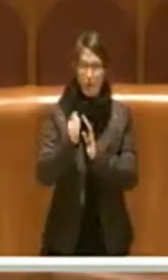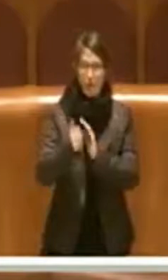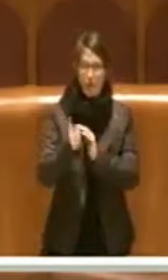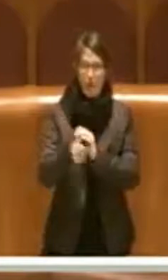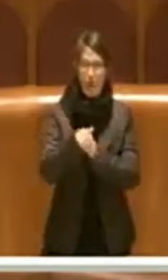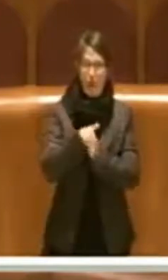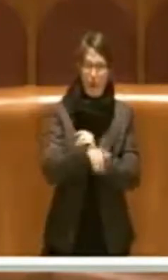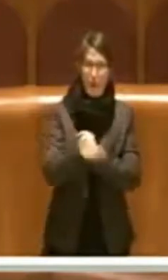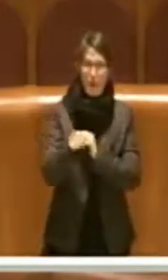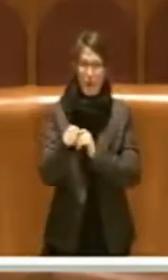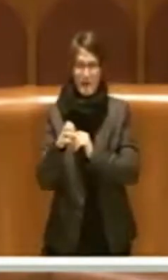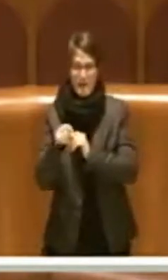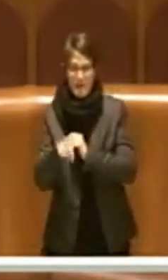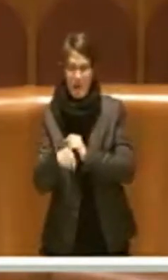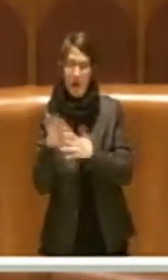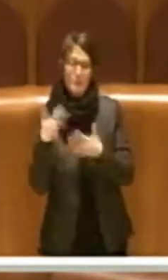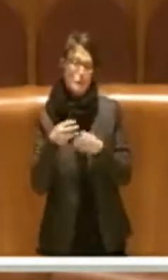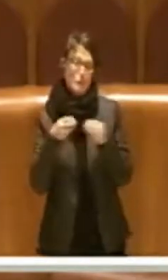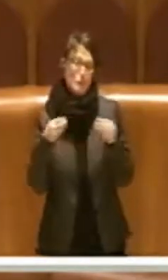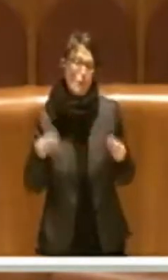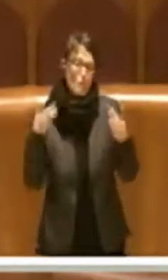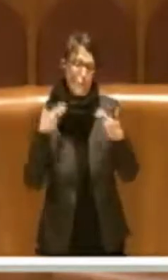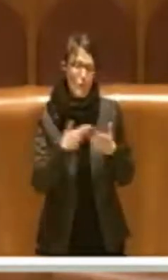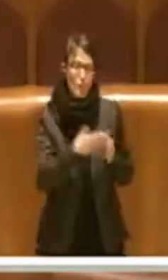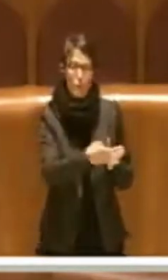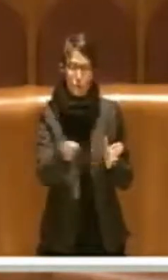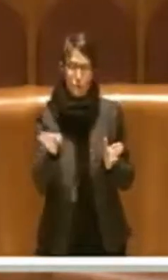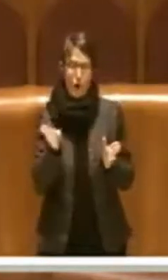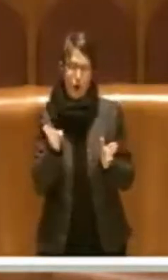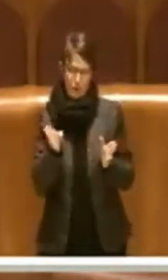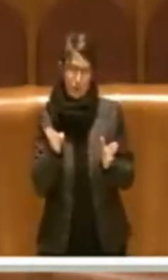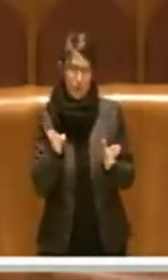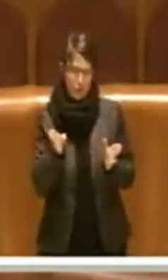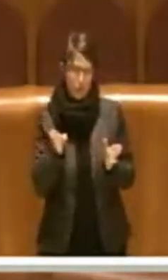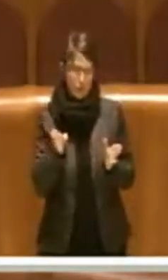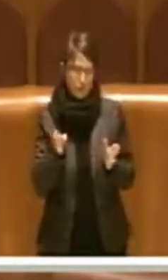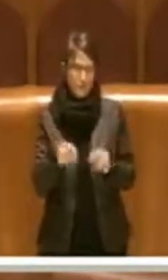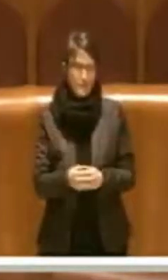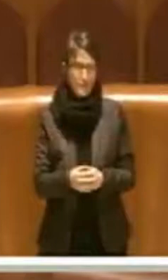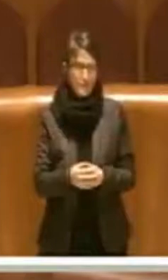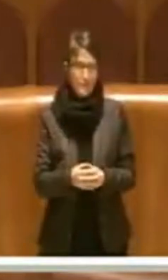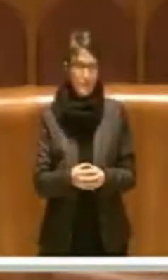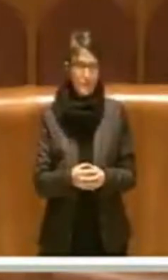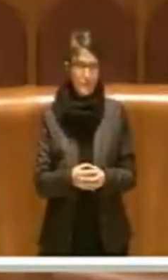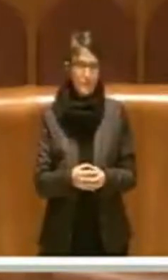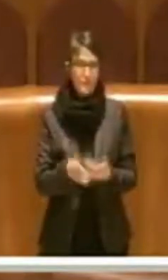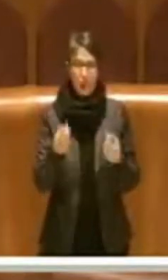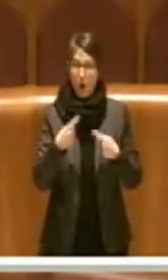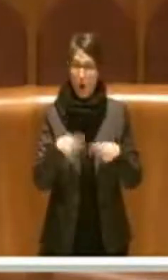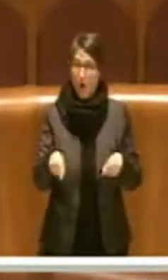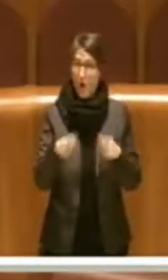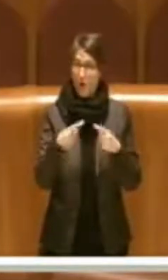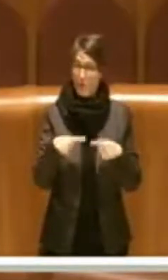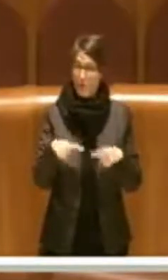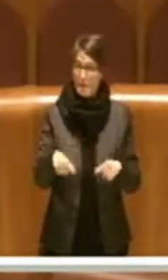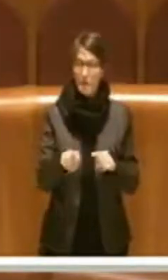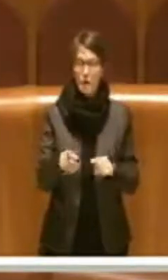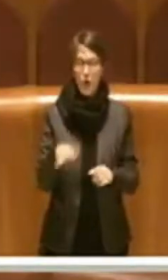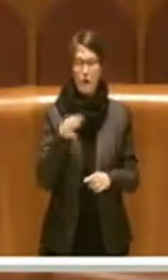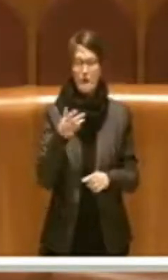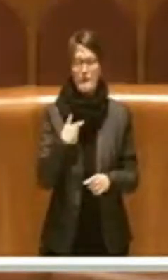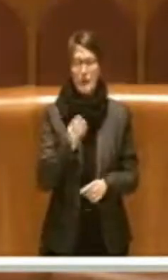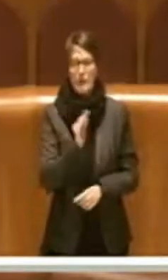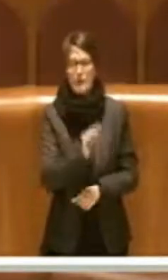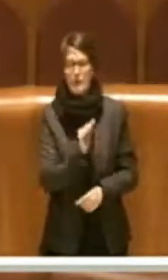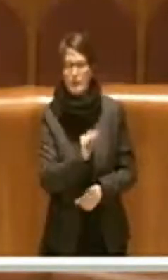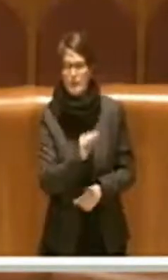più ampio rispetto a quello che stiamo considerando oggi. Siccome nelle commissioni noi abbiamo sempre richiesto agli